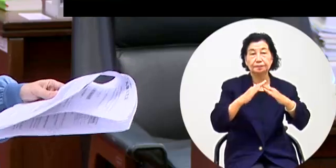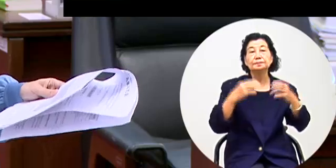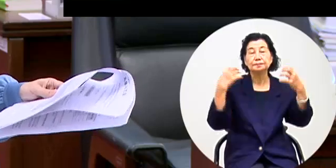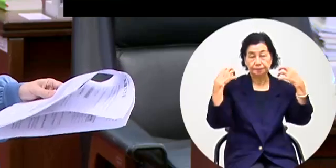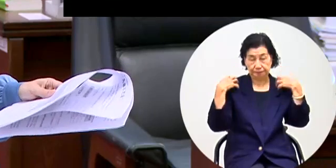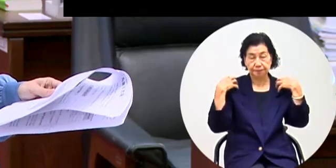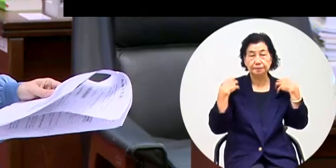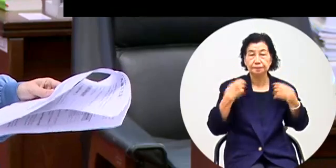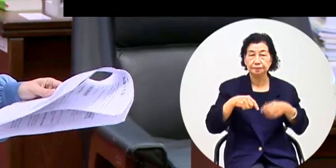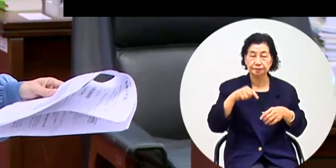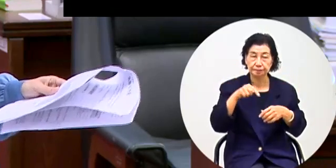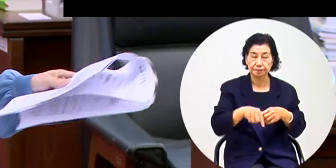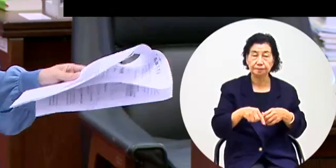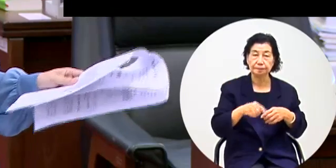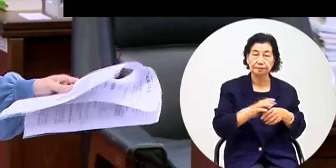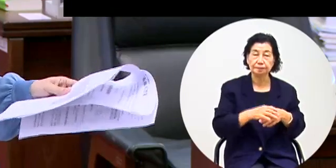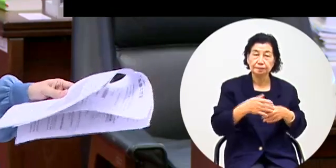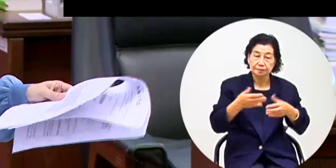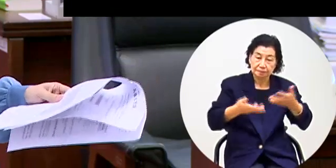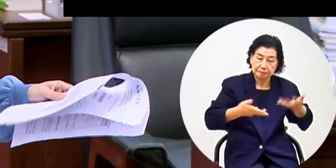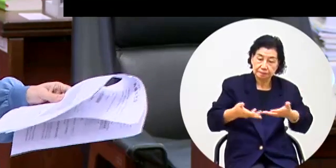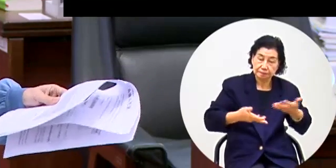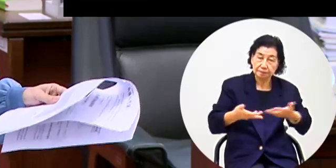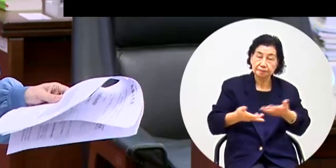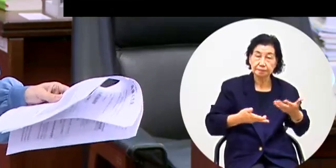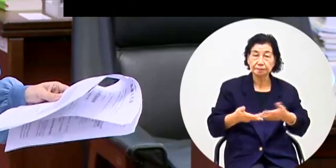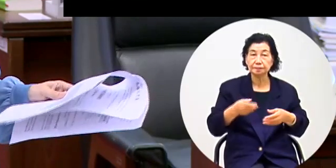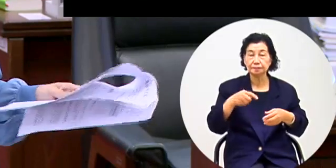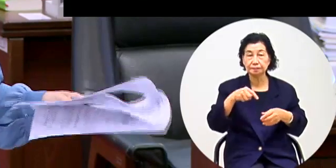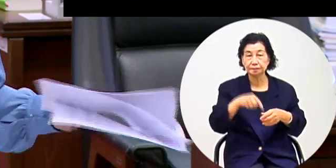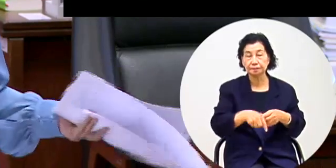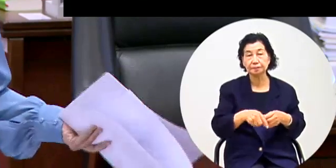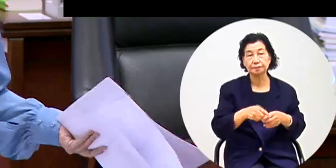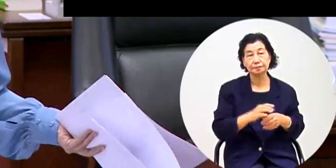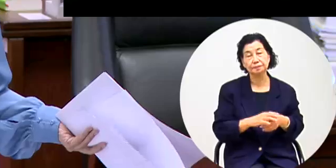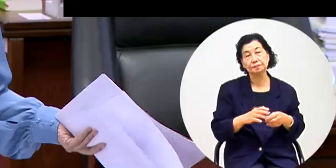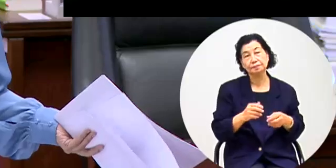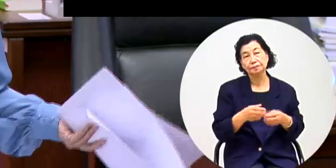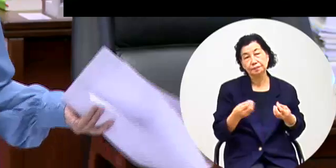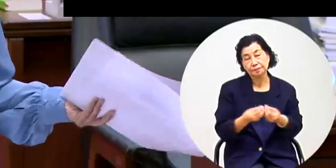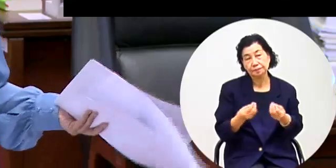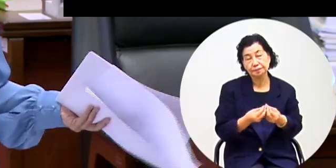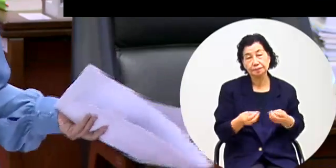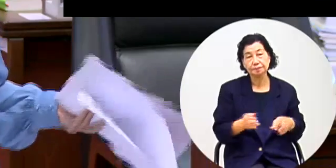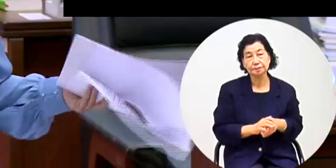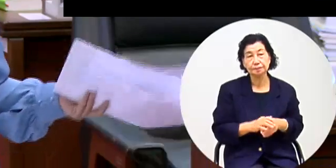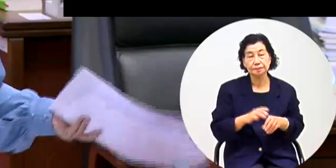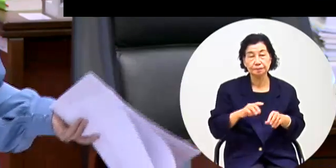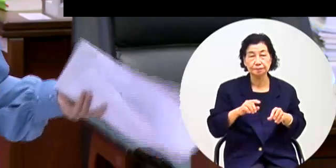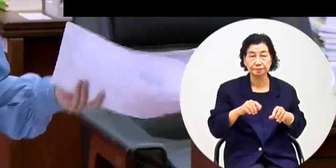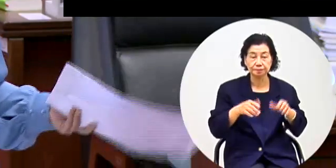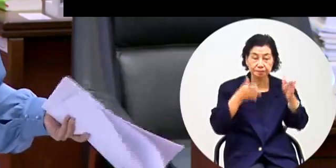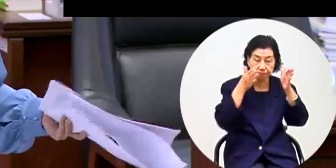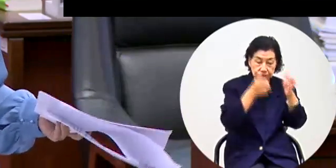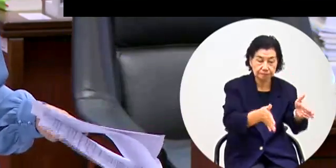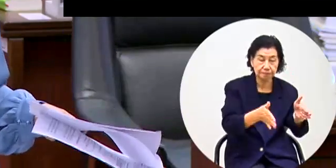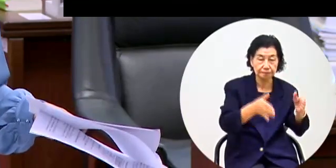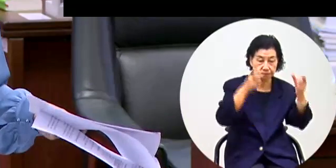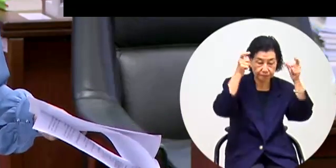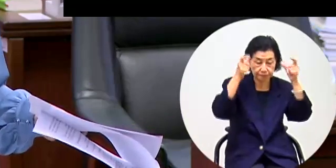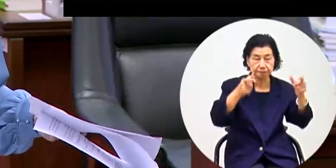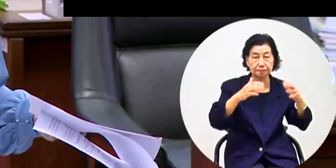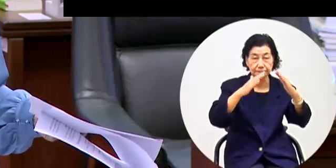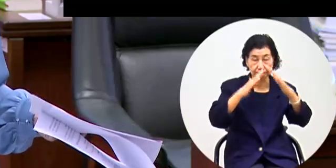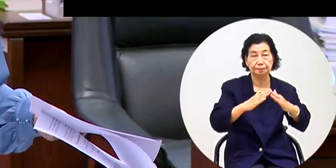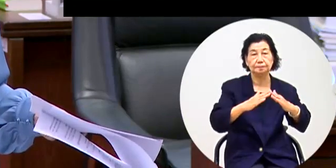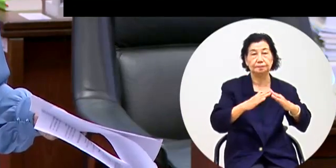以赶快啊，把这些把这些运回去，这个对高雄市才公平啊。高雄市是连放的地方都